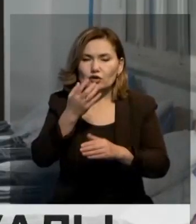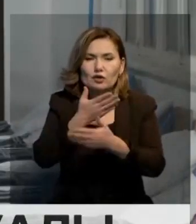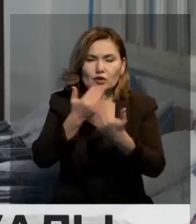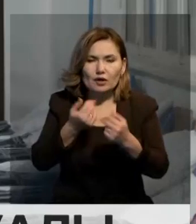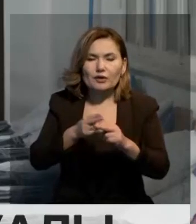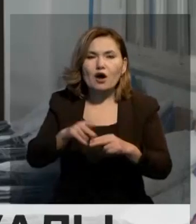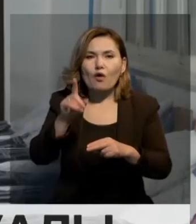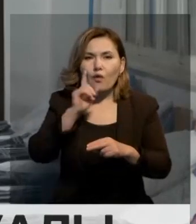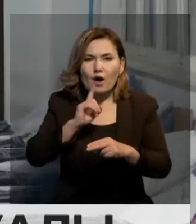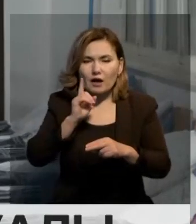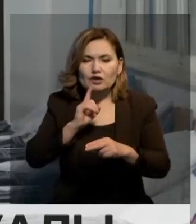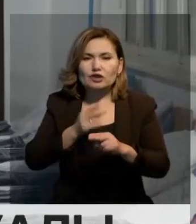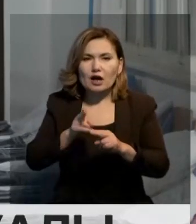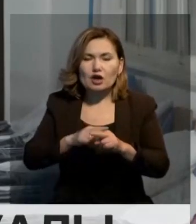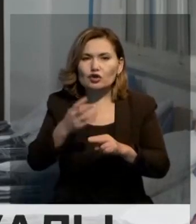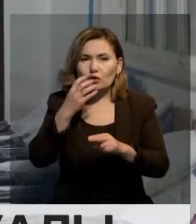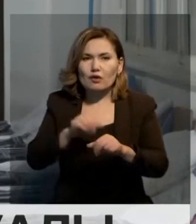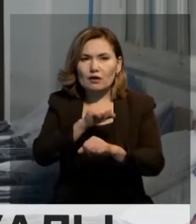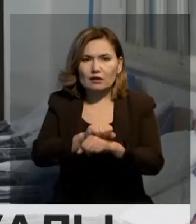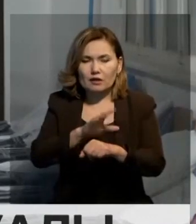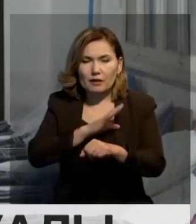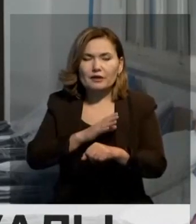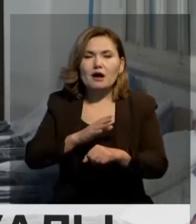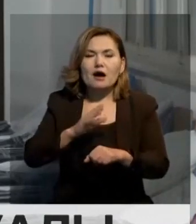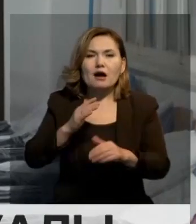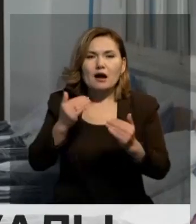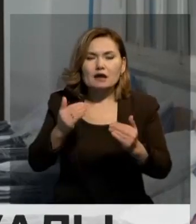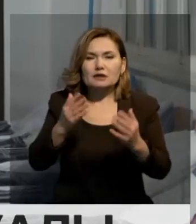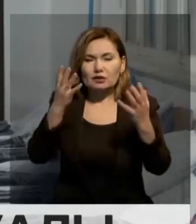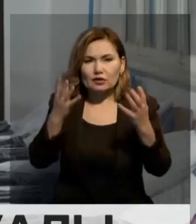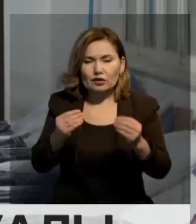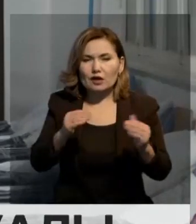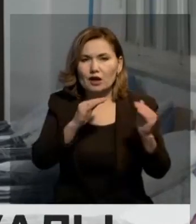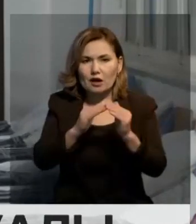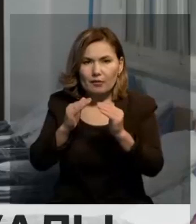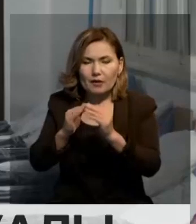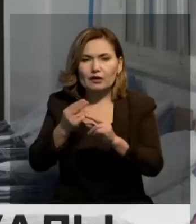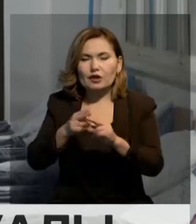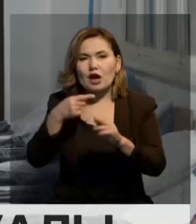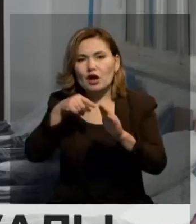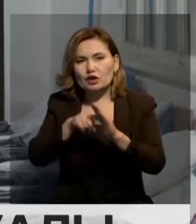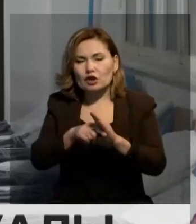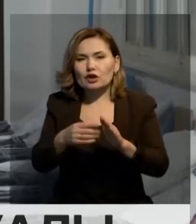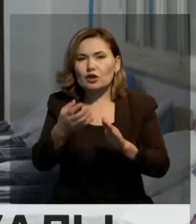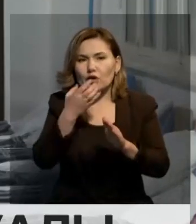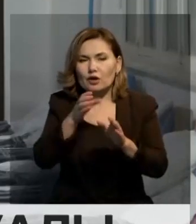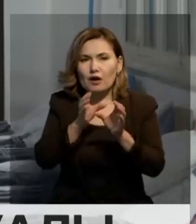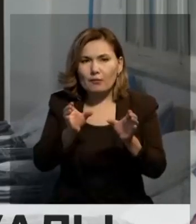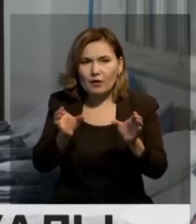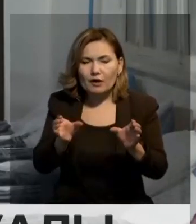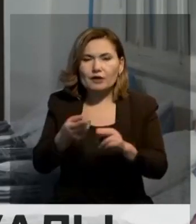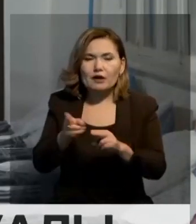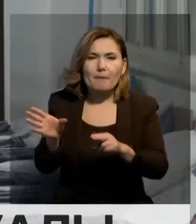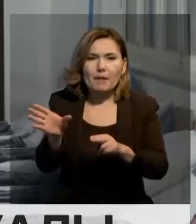бұл уақытша құбылыс деп отыр, себебі қазіргі уақытта көп қабатты үйлердің үй ішілік жылу желілерін жылыту және